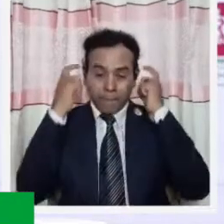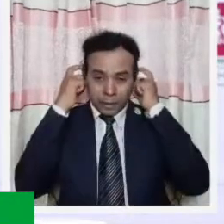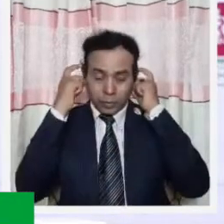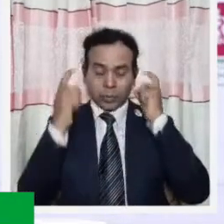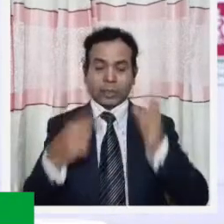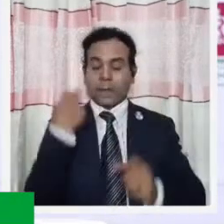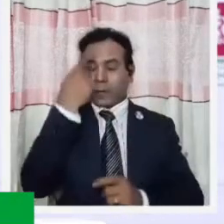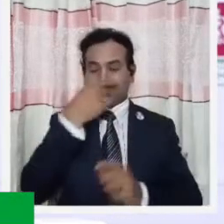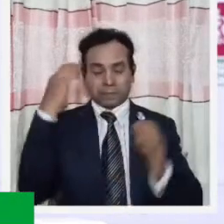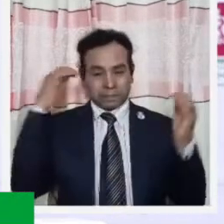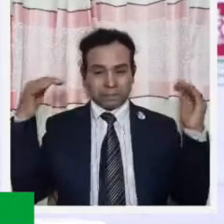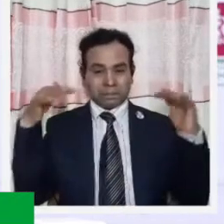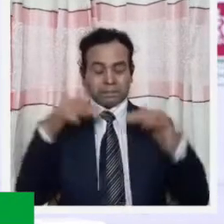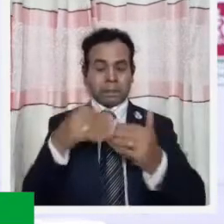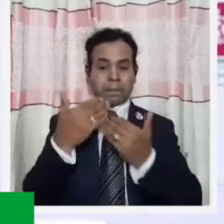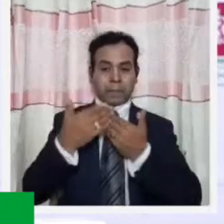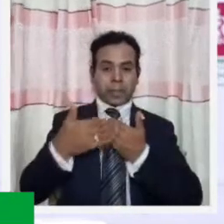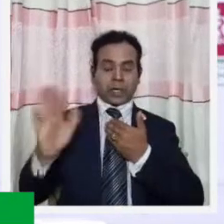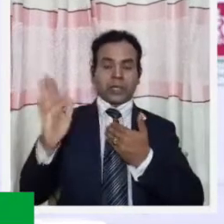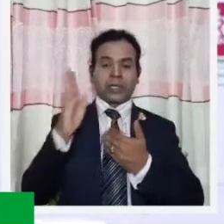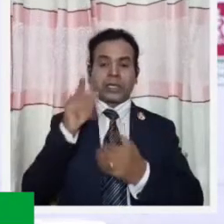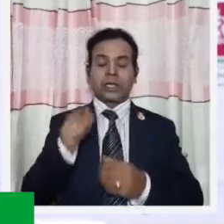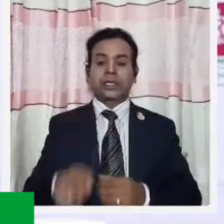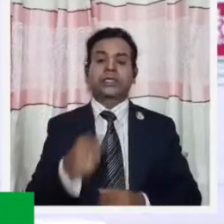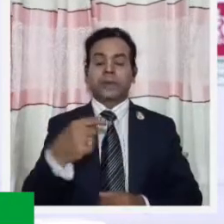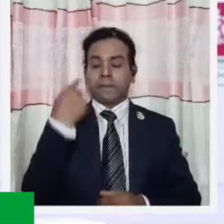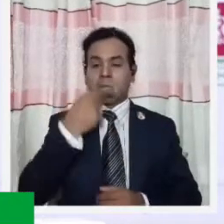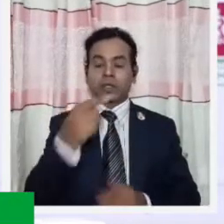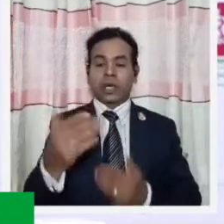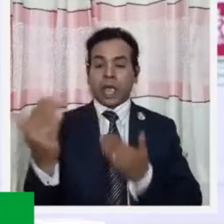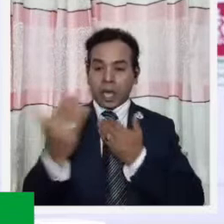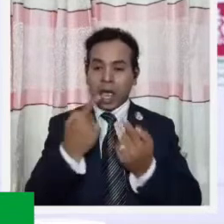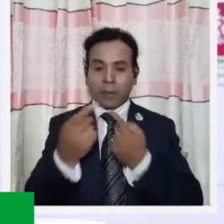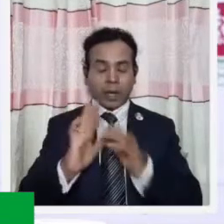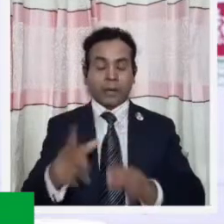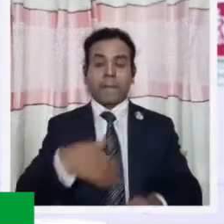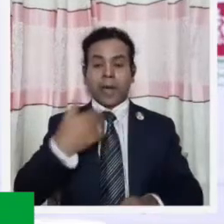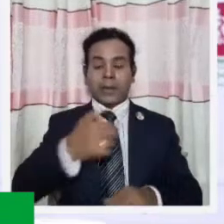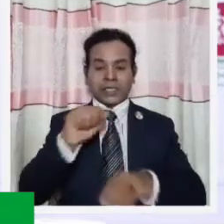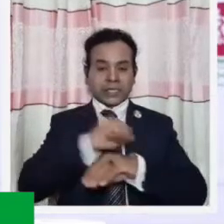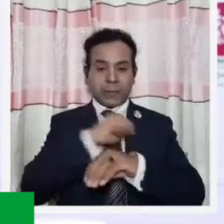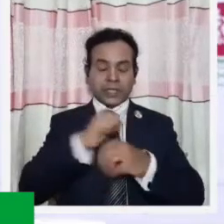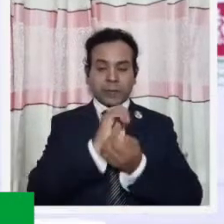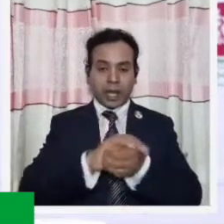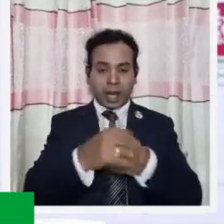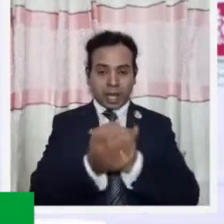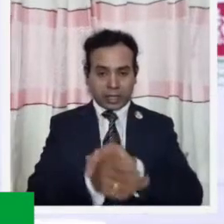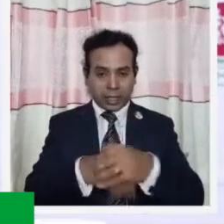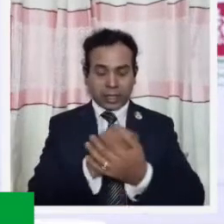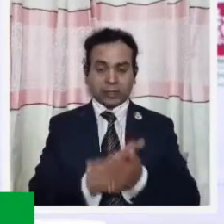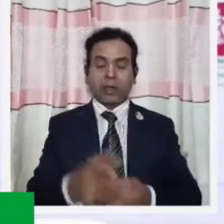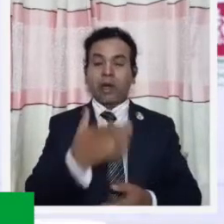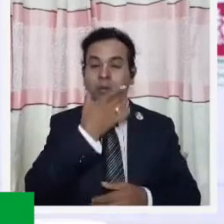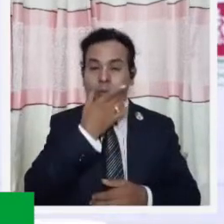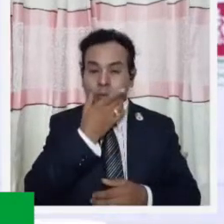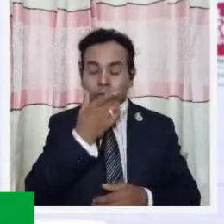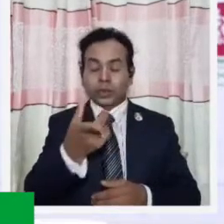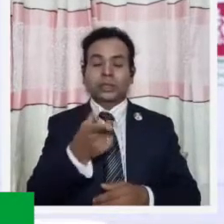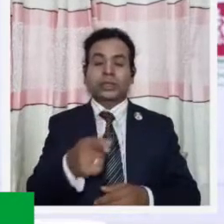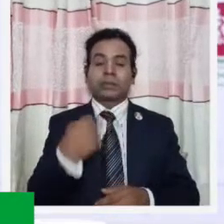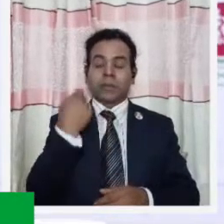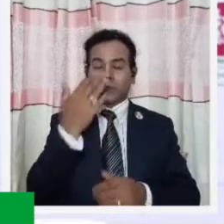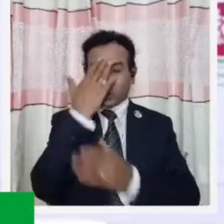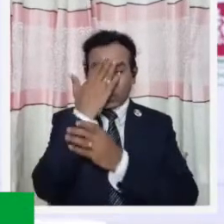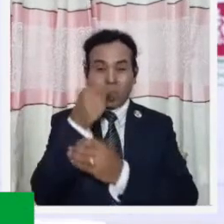এবং সঠিকভাবে মাস্ক পরুন, জনসমাবেশ এড়িয়ে চলুন, সামাজিক দূরত্ব বজায় রাখুন, বারবার সাবান পানি দিয়ে হাত